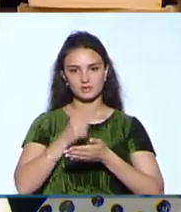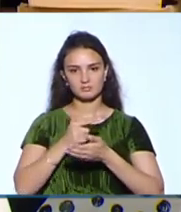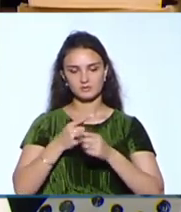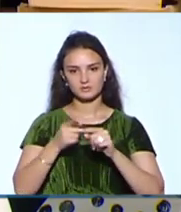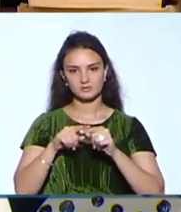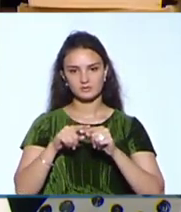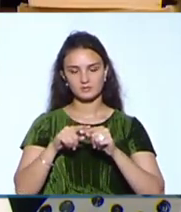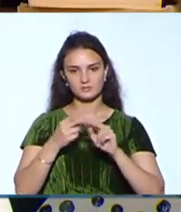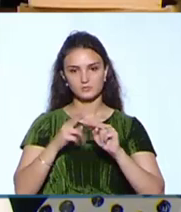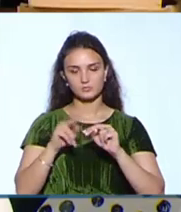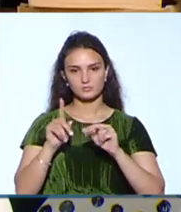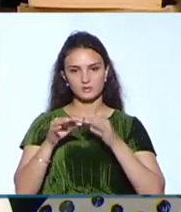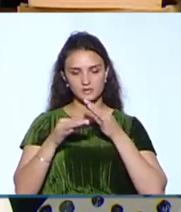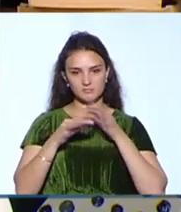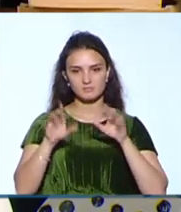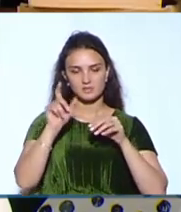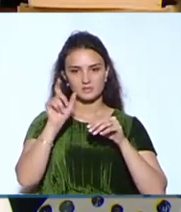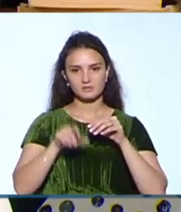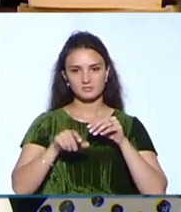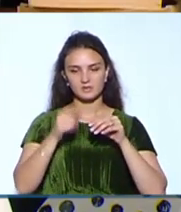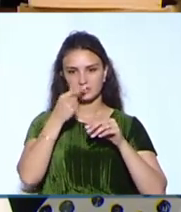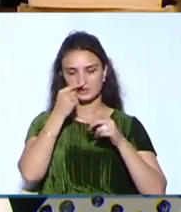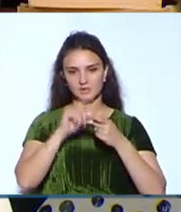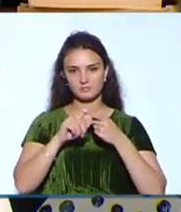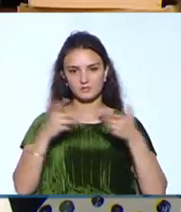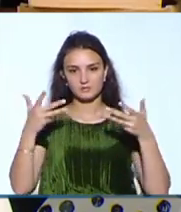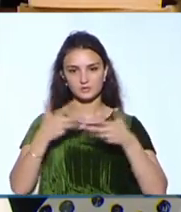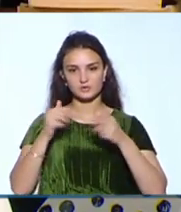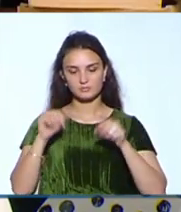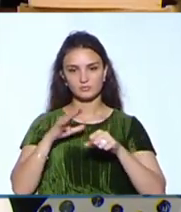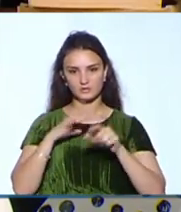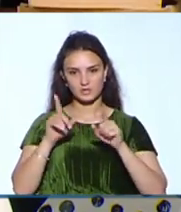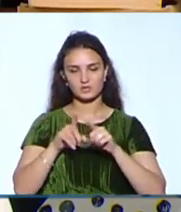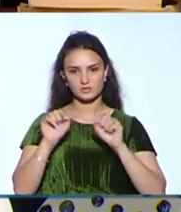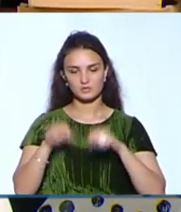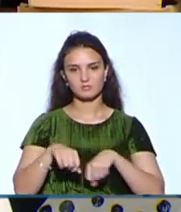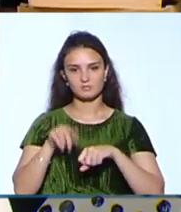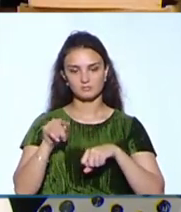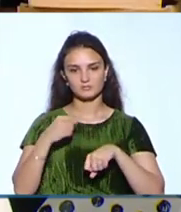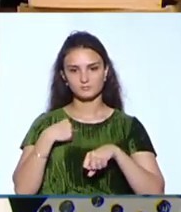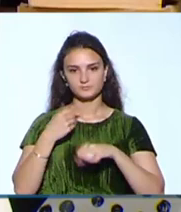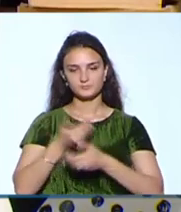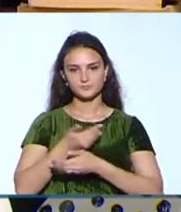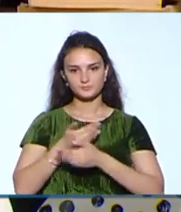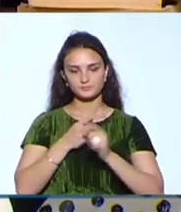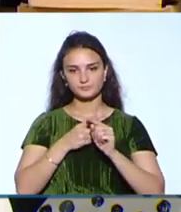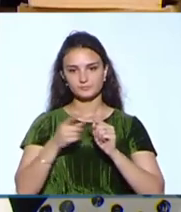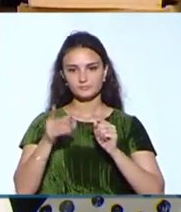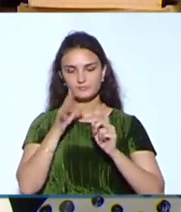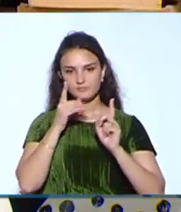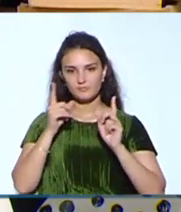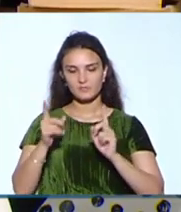განათლებასთან, რადგან ნებისმიერი ადამიანი, როგორც გრიპით შეიძლება დაავადდეს, ასე შეიძლება ყოველ ჩვენგან ცხოვრების გარკვეულ